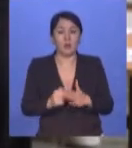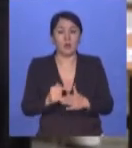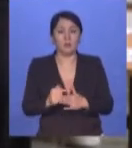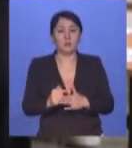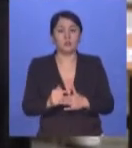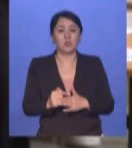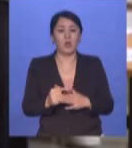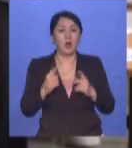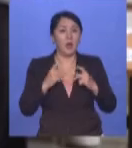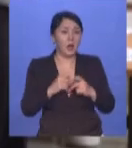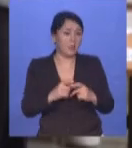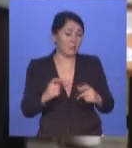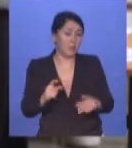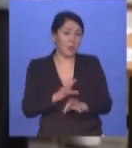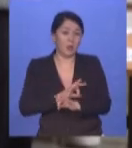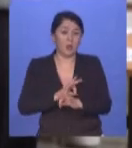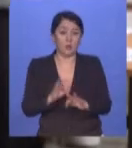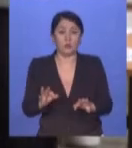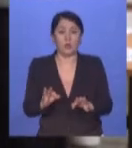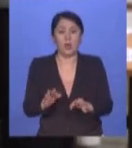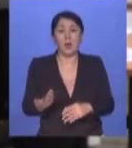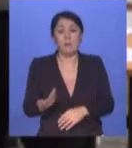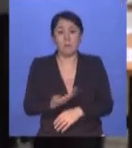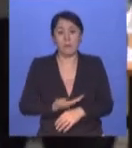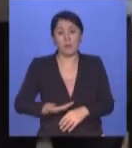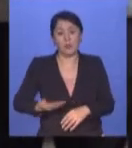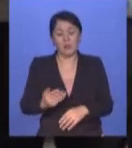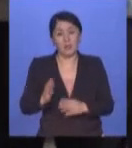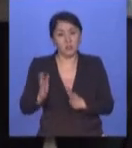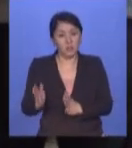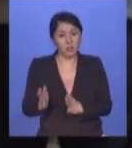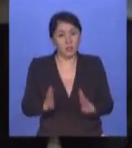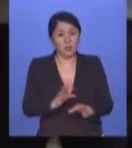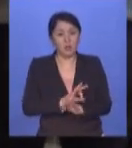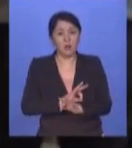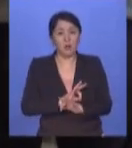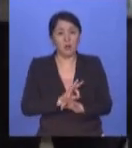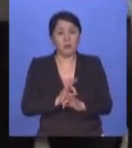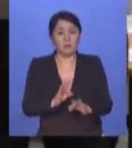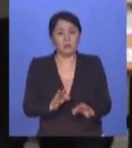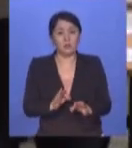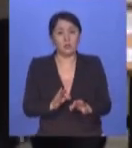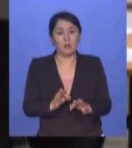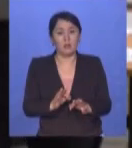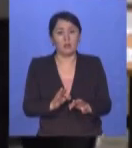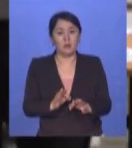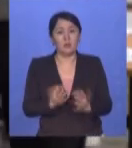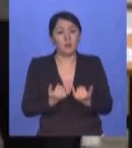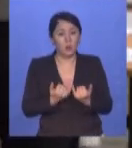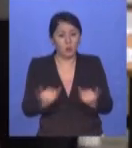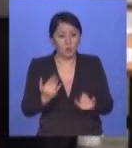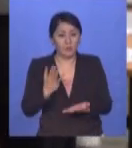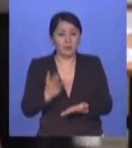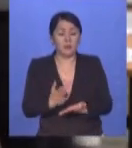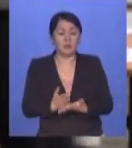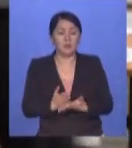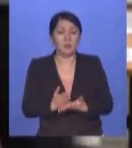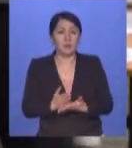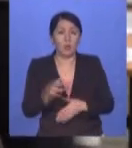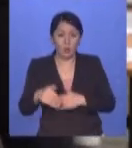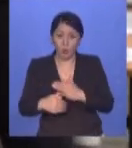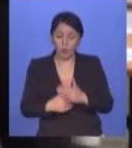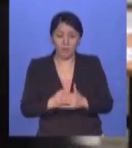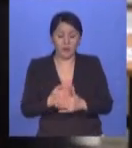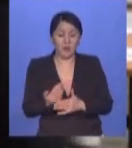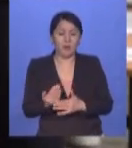қалада адамдар жақсы, және де бізде жатақханада бәрі жақсы, бәрі жағдайымыз жасалған, бәрі жаңа,